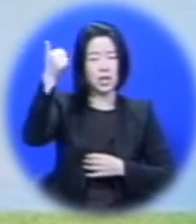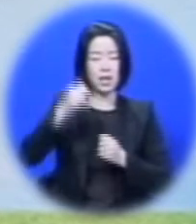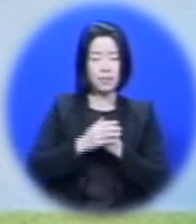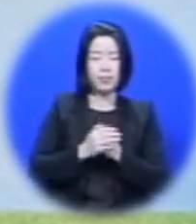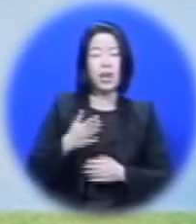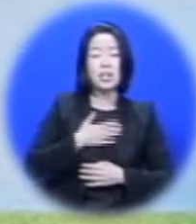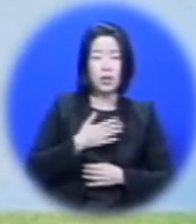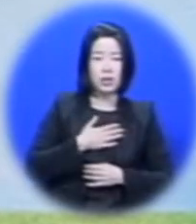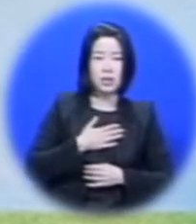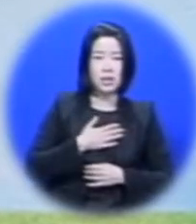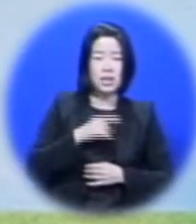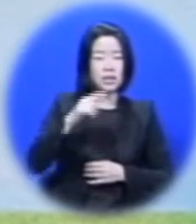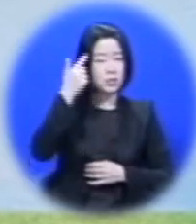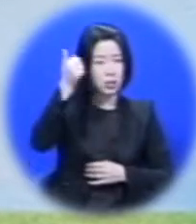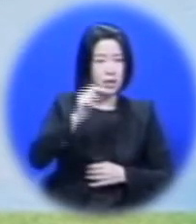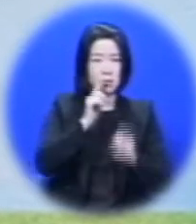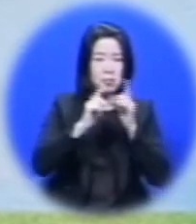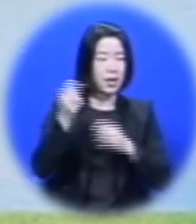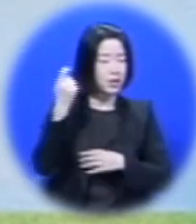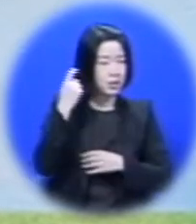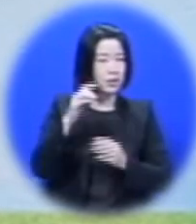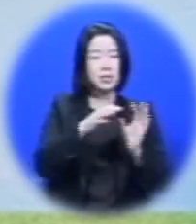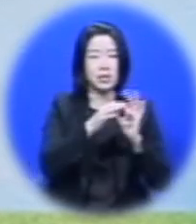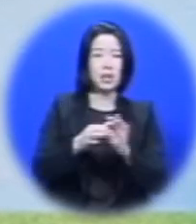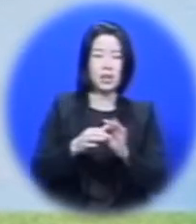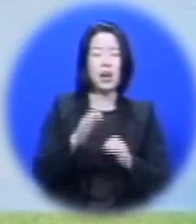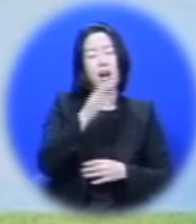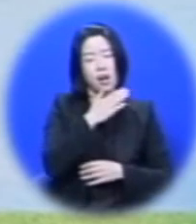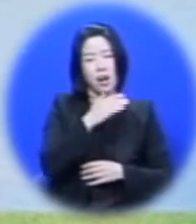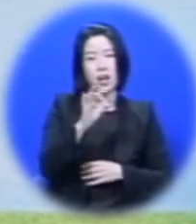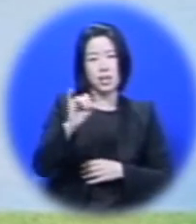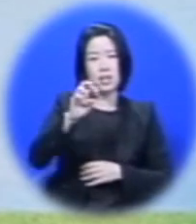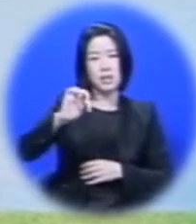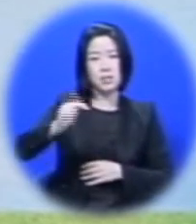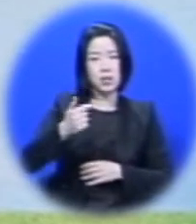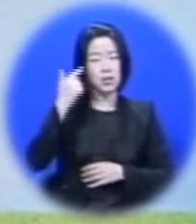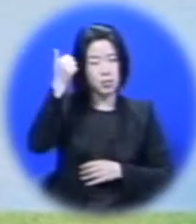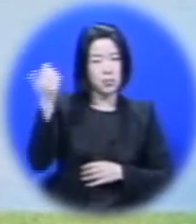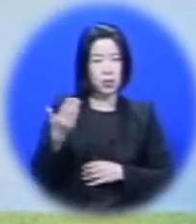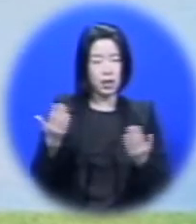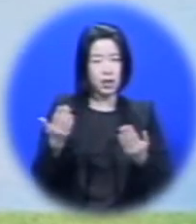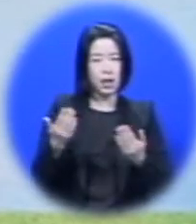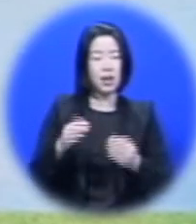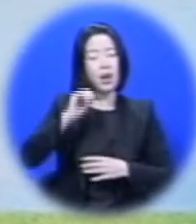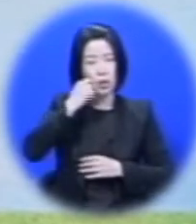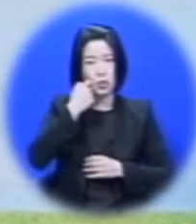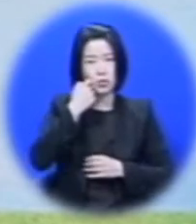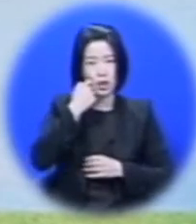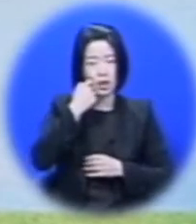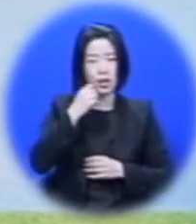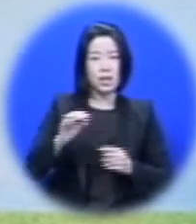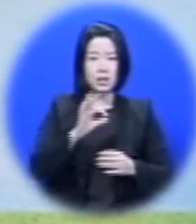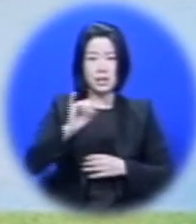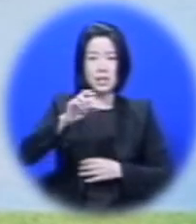저는 그 목사님의 이야기를 들으면서 야, 이민 목회가 어려운 거였구나. 이민자의 삶이 그렇게 힘든